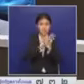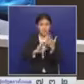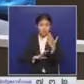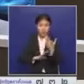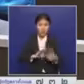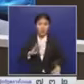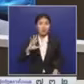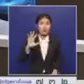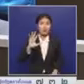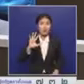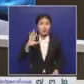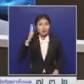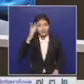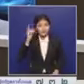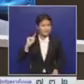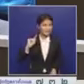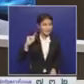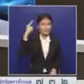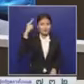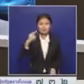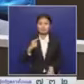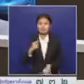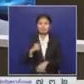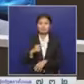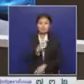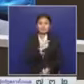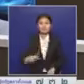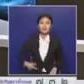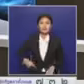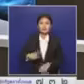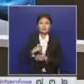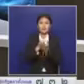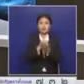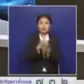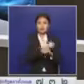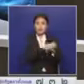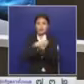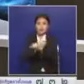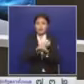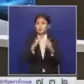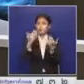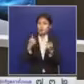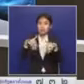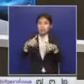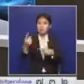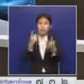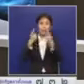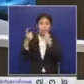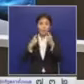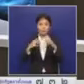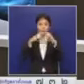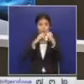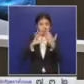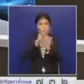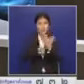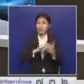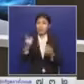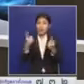ปกป้องสถาบันตั้งแต่แรกเริ่มวันนี้หลายคนบอกว่าภูมิใจไทยคุณจะยืนจุดไหนจะเอา